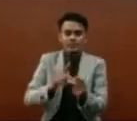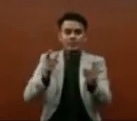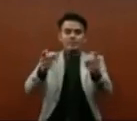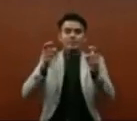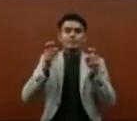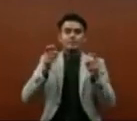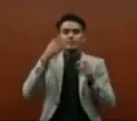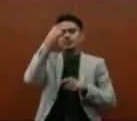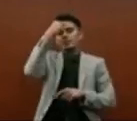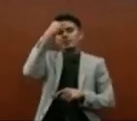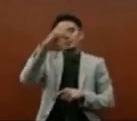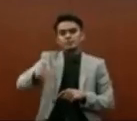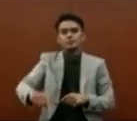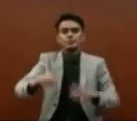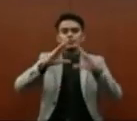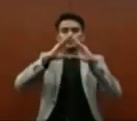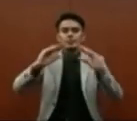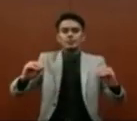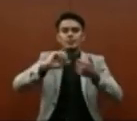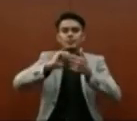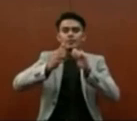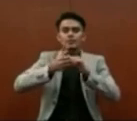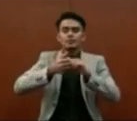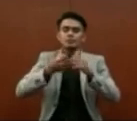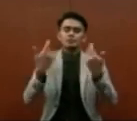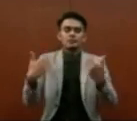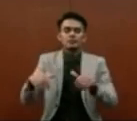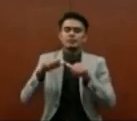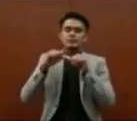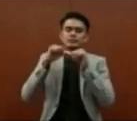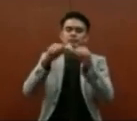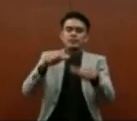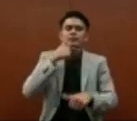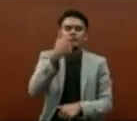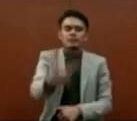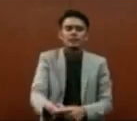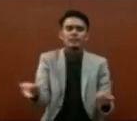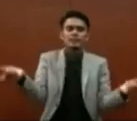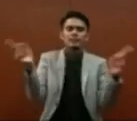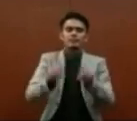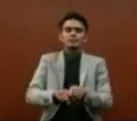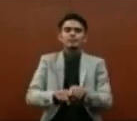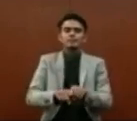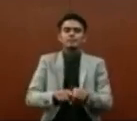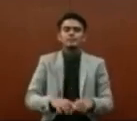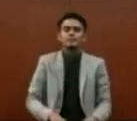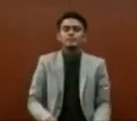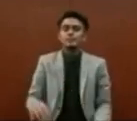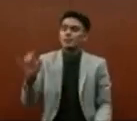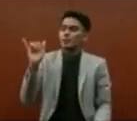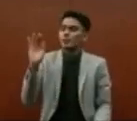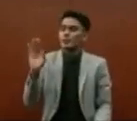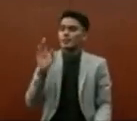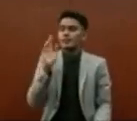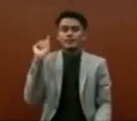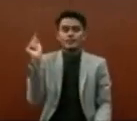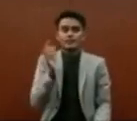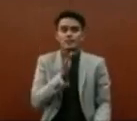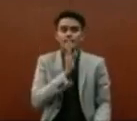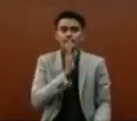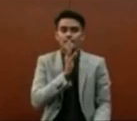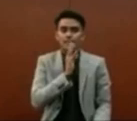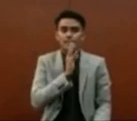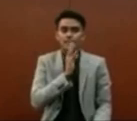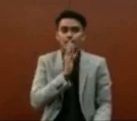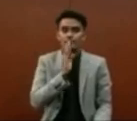segel untuk mengenai menangani masalah ini yang telah berlarutan sejak sekian lama yang bermasalah Spike dalam sidang dewan